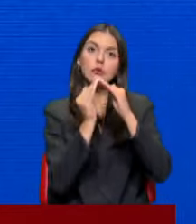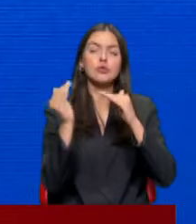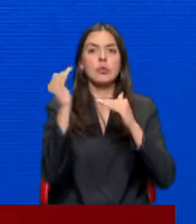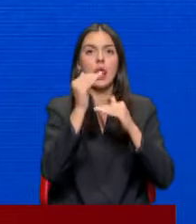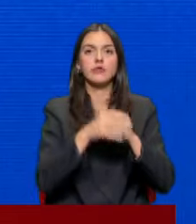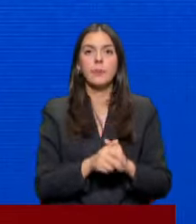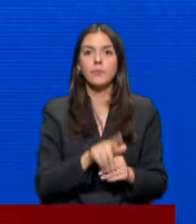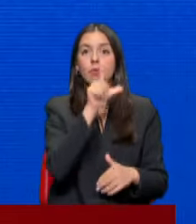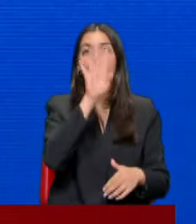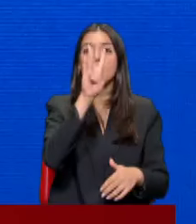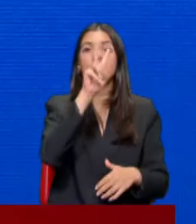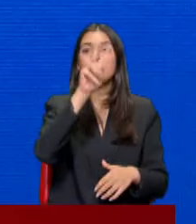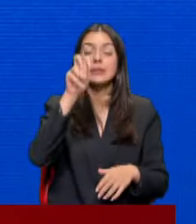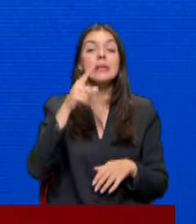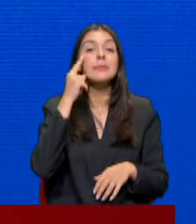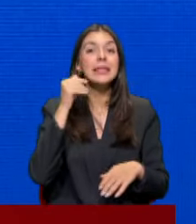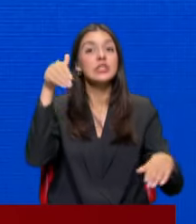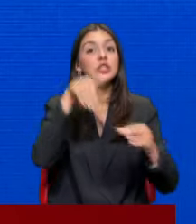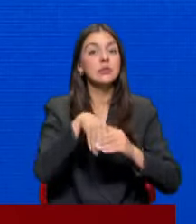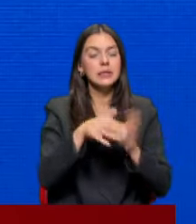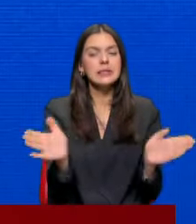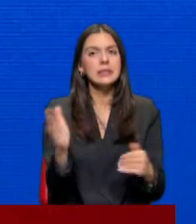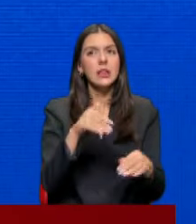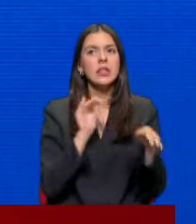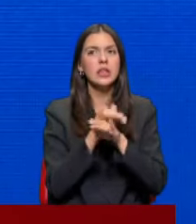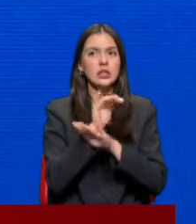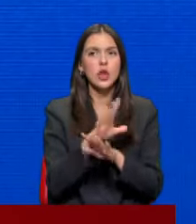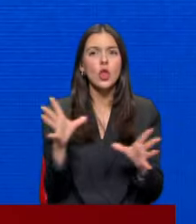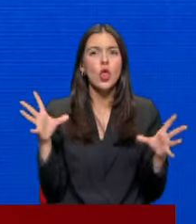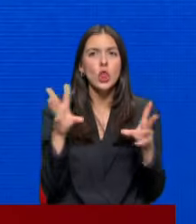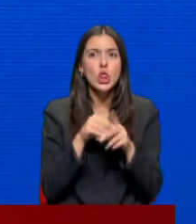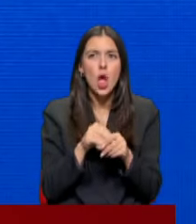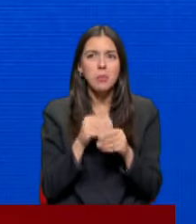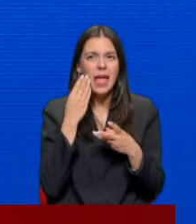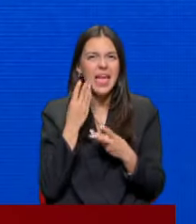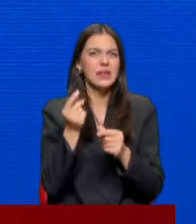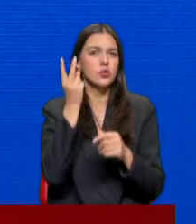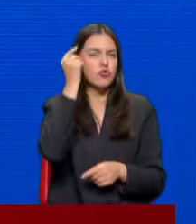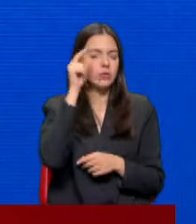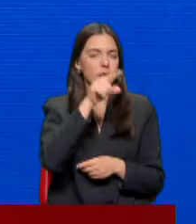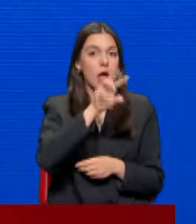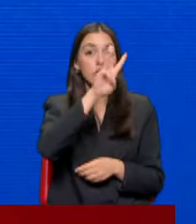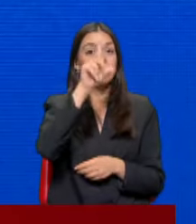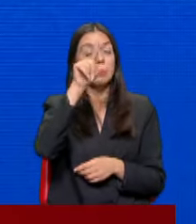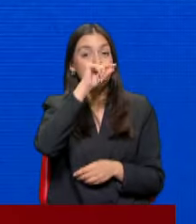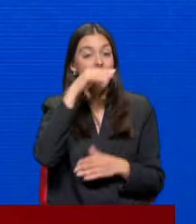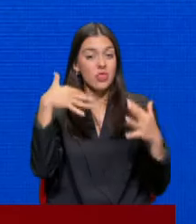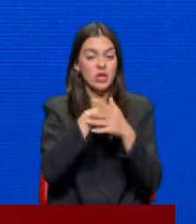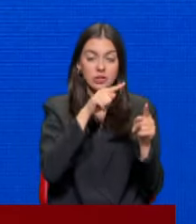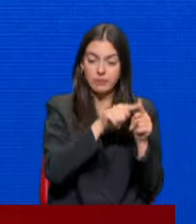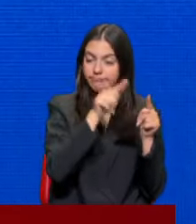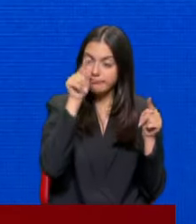çıkacak. 14-28 Mayıs seçimlerinde sandıkta yaşadıkları toplu ezimeti unuttular. 31 Mart gecesinden bu